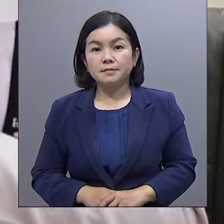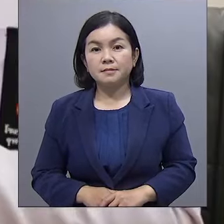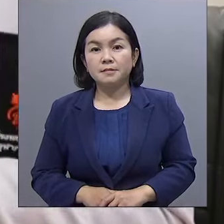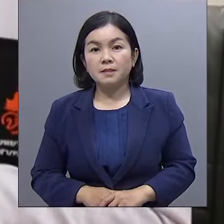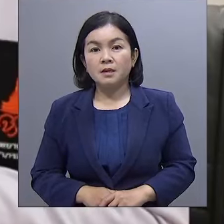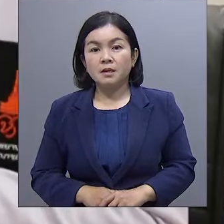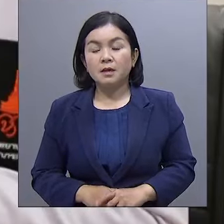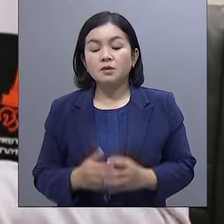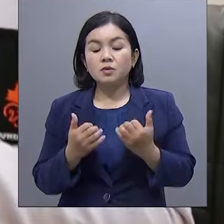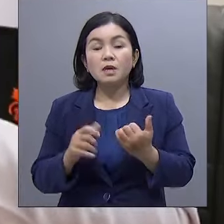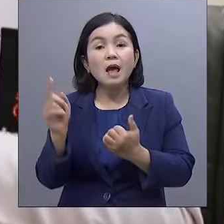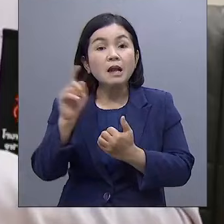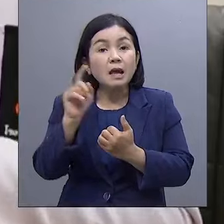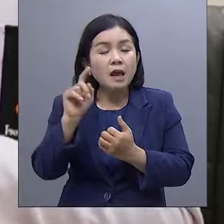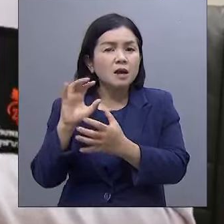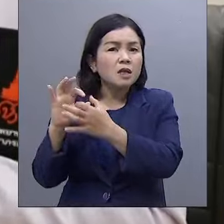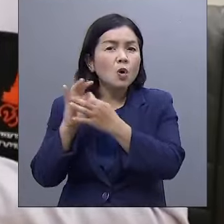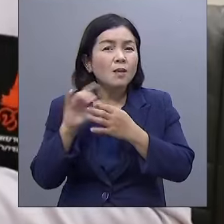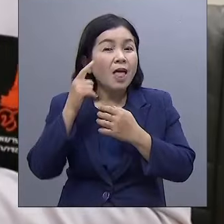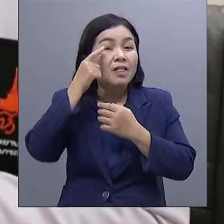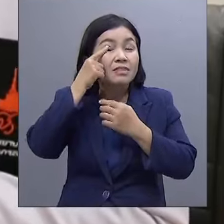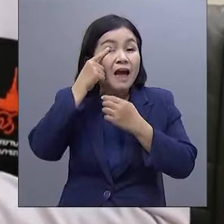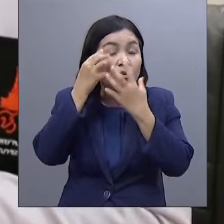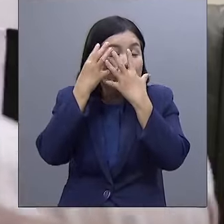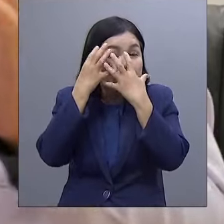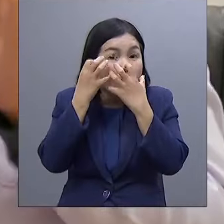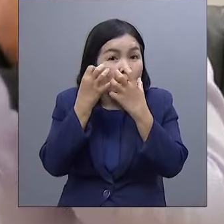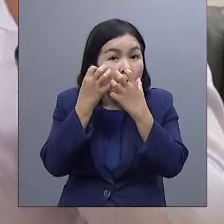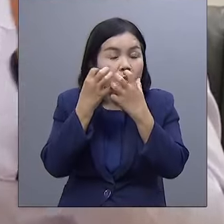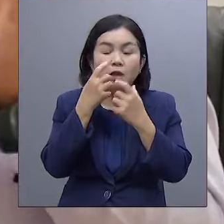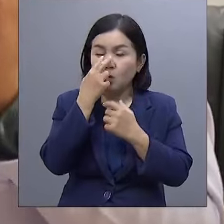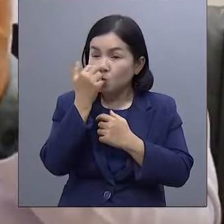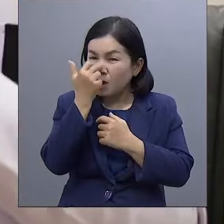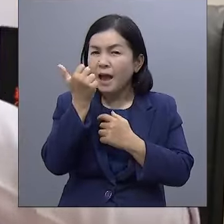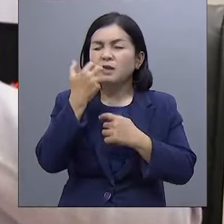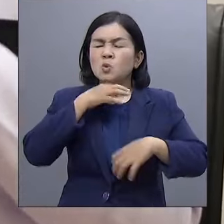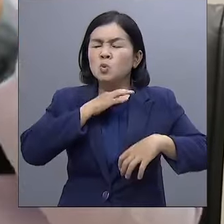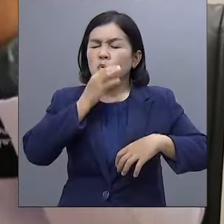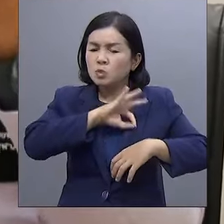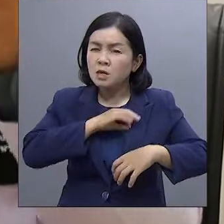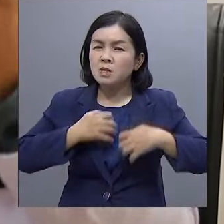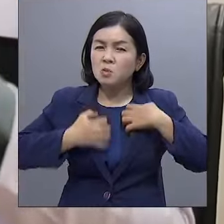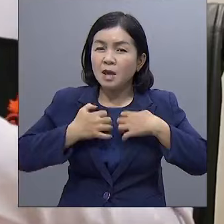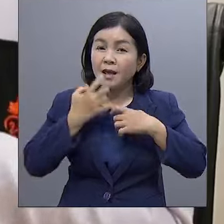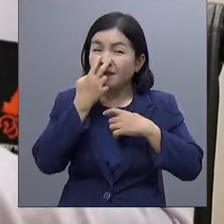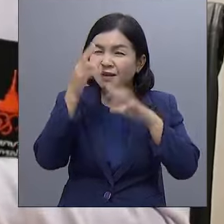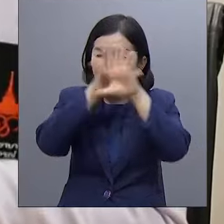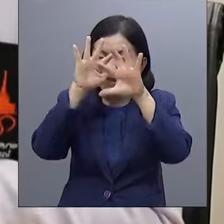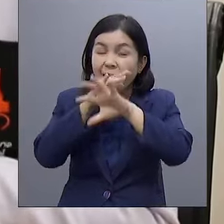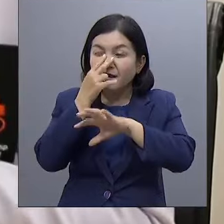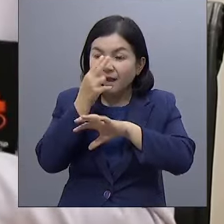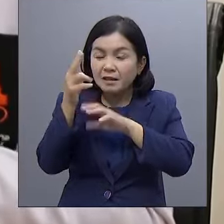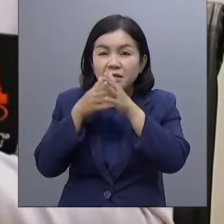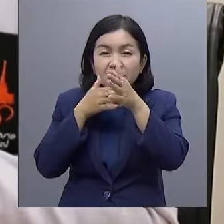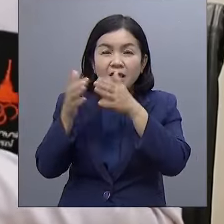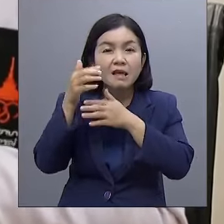หลักๆแล้ววุ้นตาเสื่อมอ่ะไม่ค่อยรบกวนการมองเห็นแต่เราจะรู้สึกรำคาญมากกว่าที่มีจุดดำๆหรือว่าเส้นใยดำๆลอยไปมา